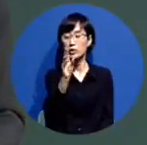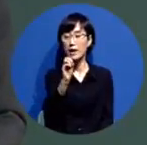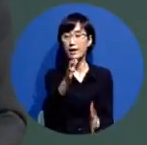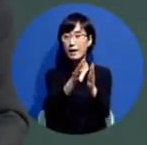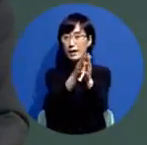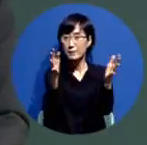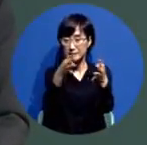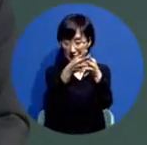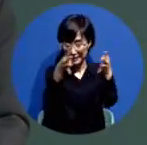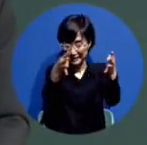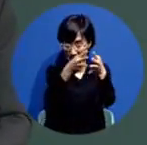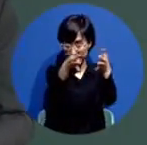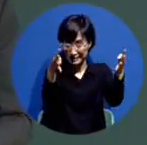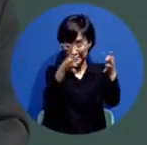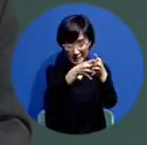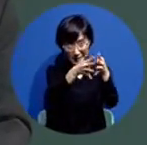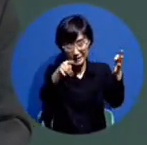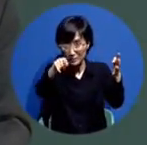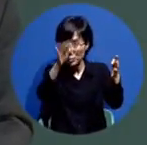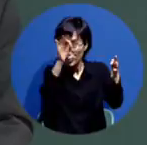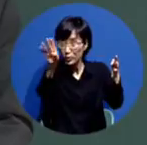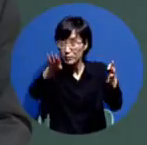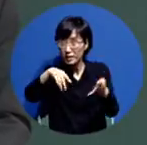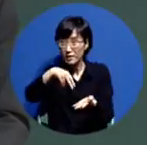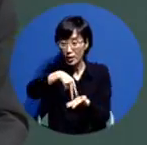아파트 여러분 아시죠? 엘리베이터가 없습니다.